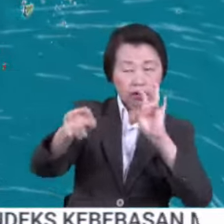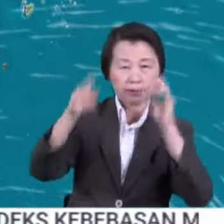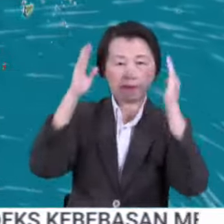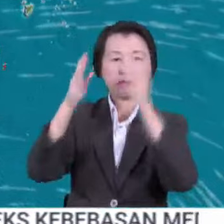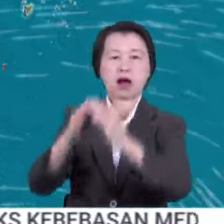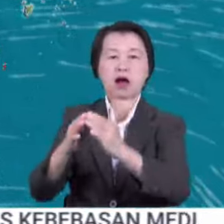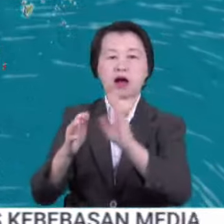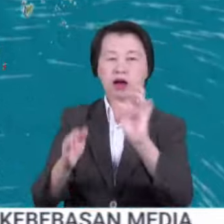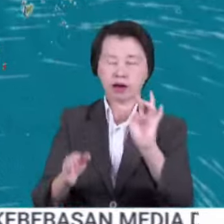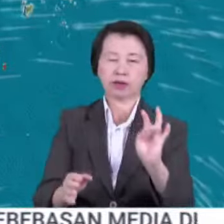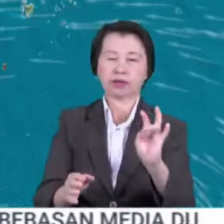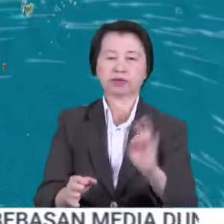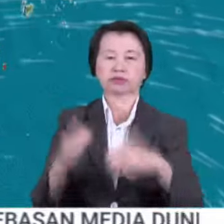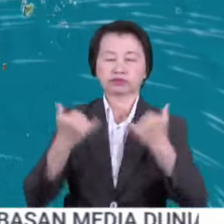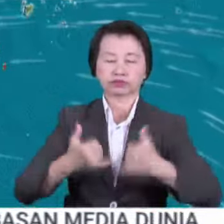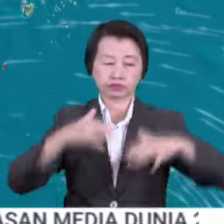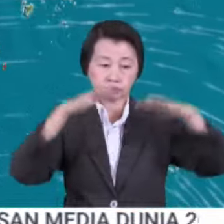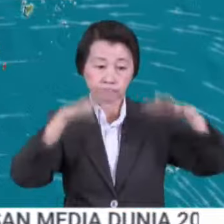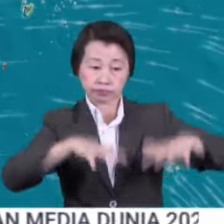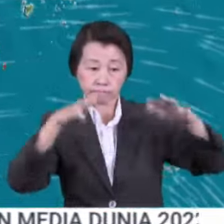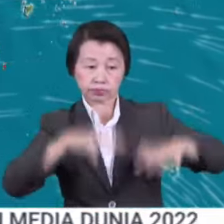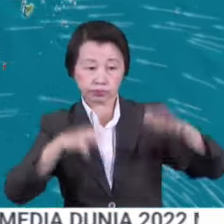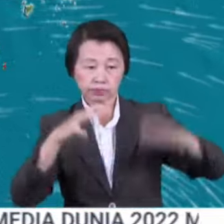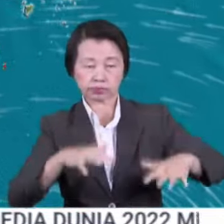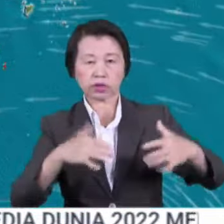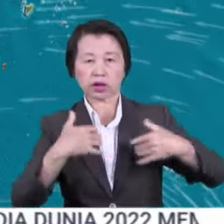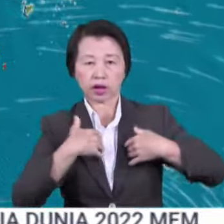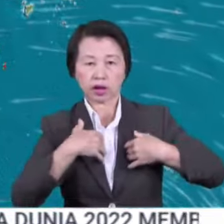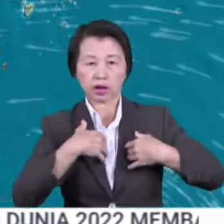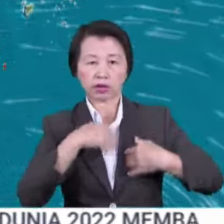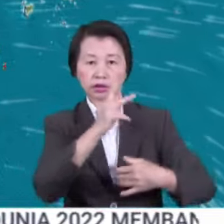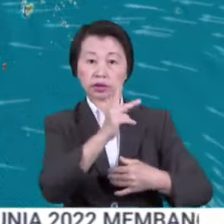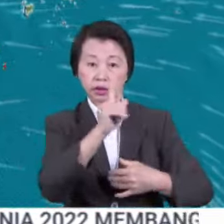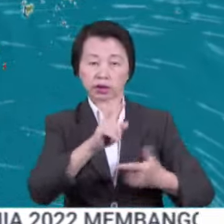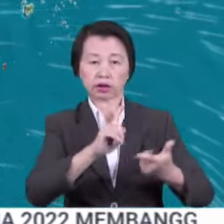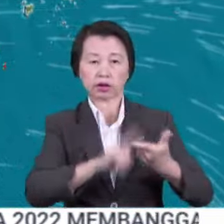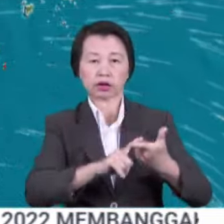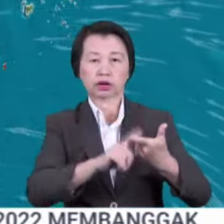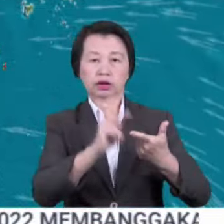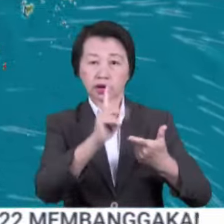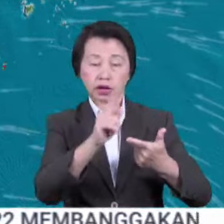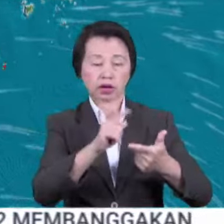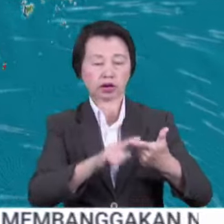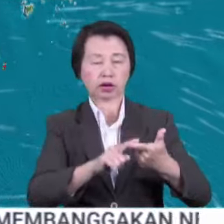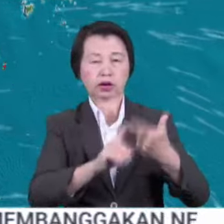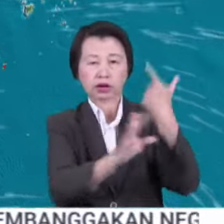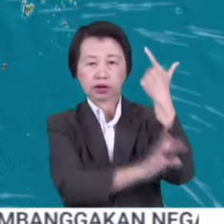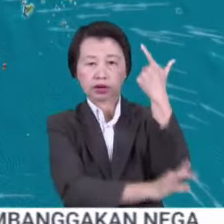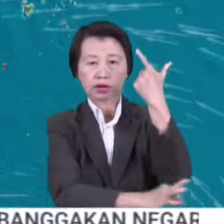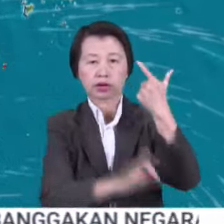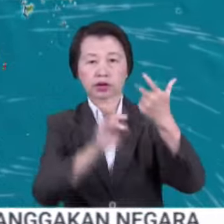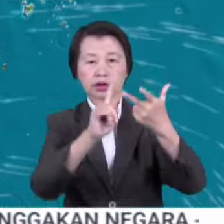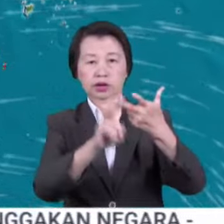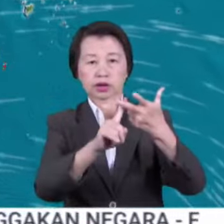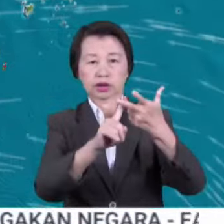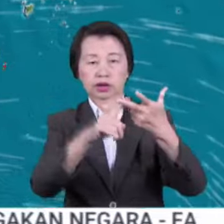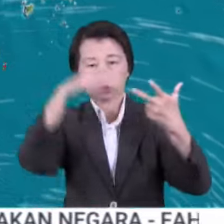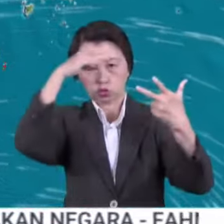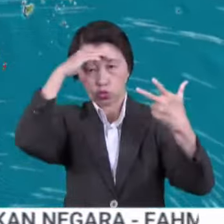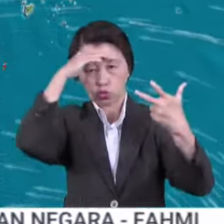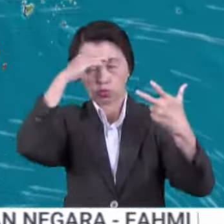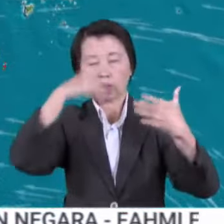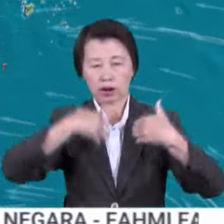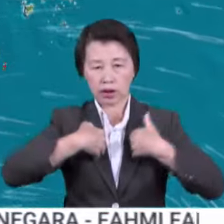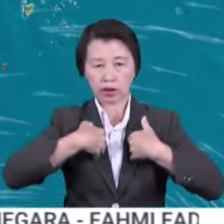khususnya hujan di satu dua tempat diserap di sekitar lembah gelang termasuk Kuala Lumpur dan juga di negeri Joho